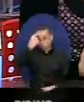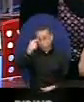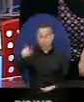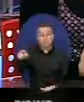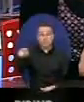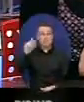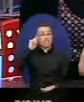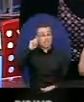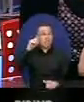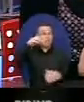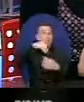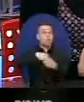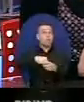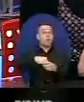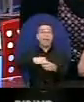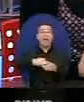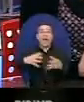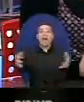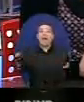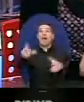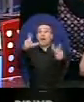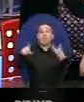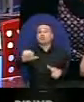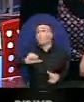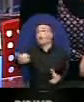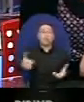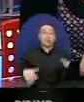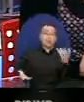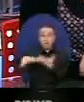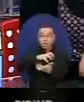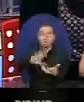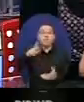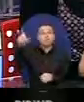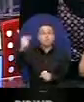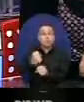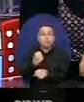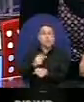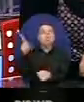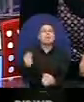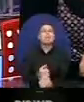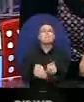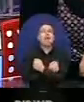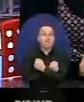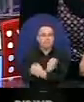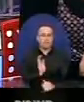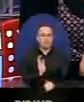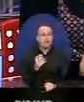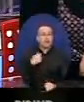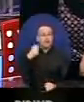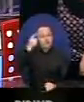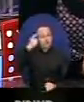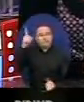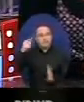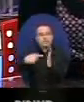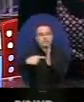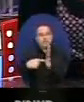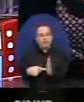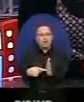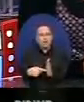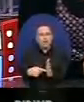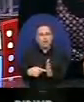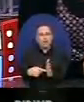בחברה, באמת, במקום הכי מורכב אולי שיש, ומה שהיא עושה זה מחבקת. אני חושבת שזה מראה את הגם וגם אולי בצורה